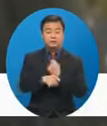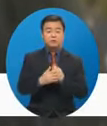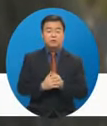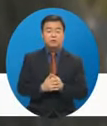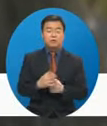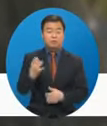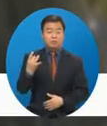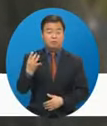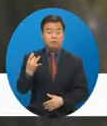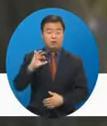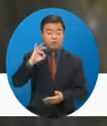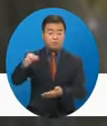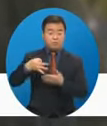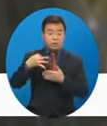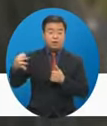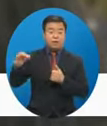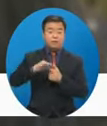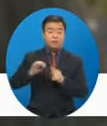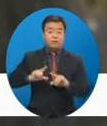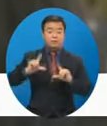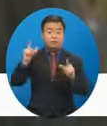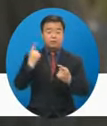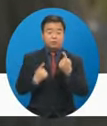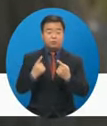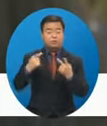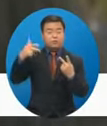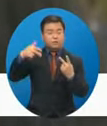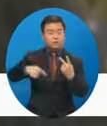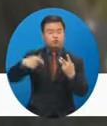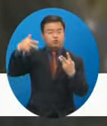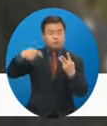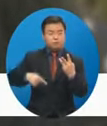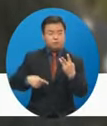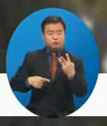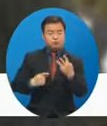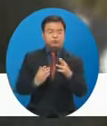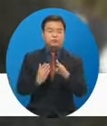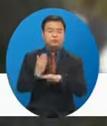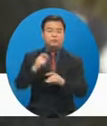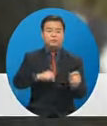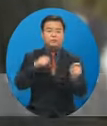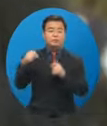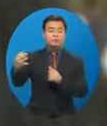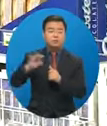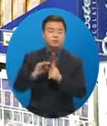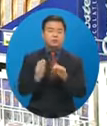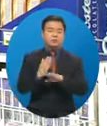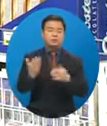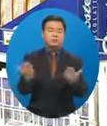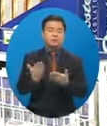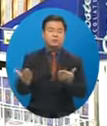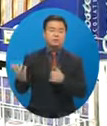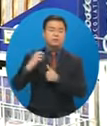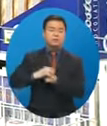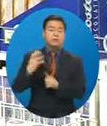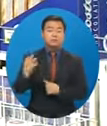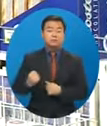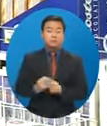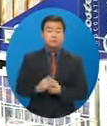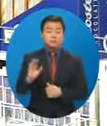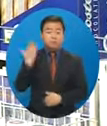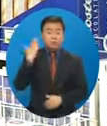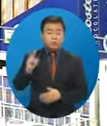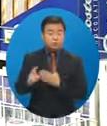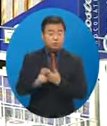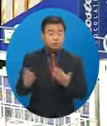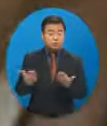나라에서 이상적 새끼가 늘려서 주시고 화도 앙 1 너무 많은 시켰고 최근 불법 근로 조건을